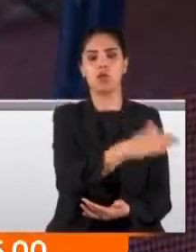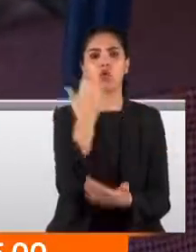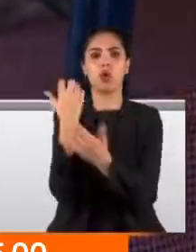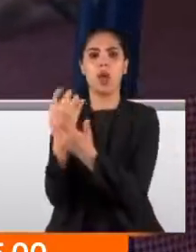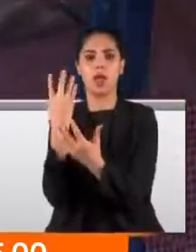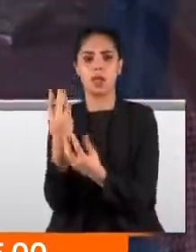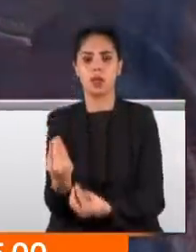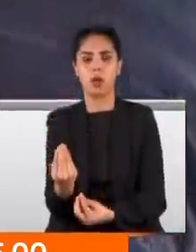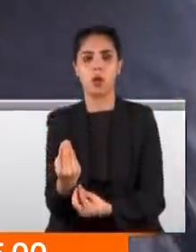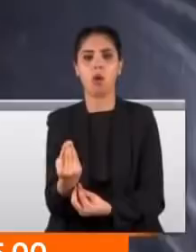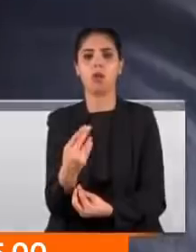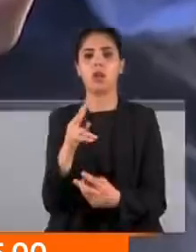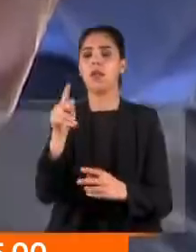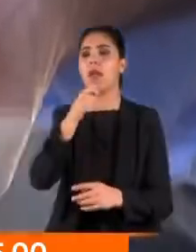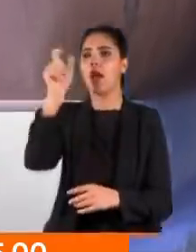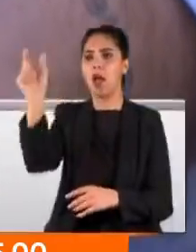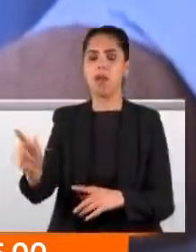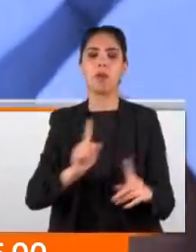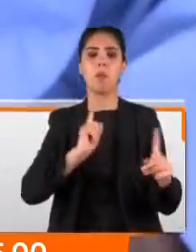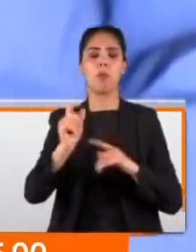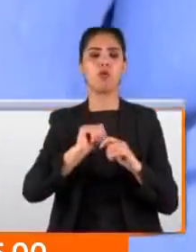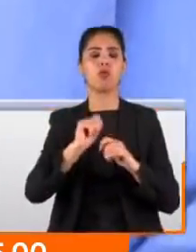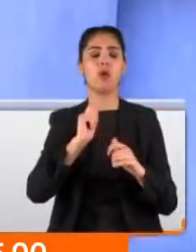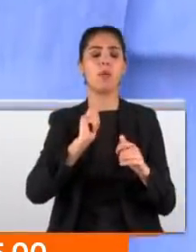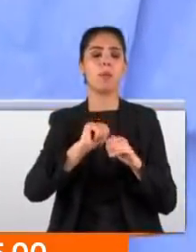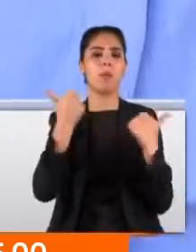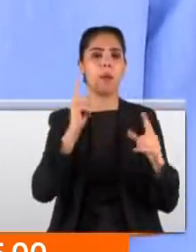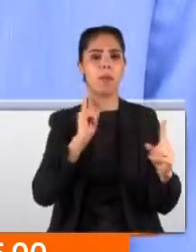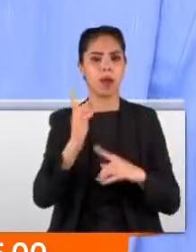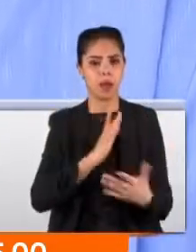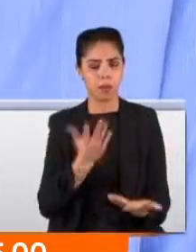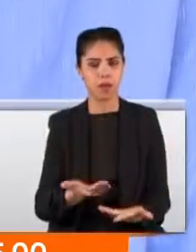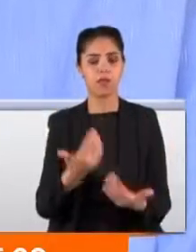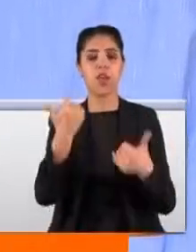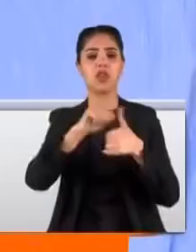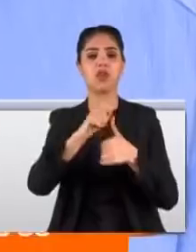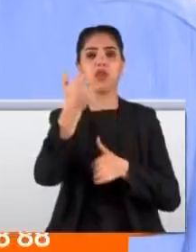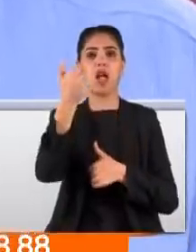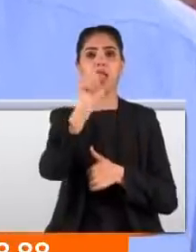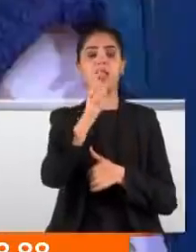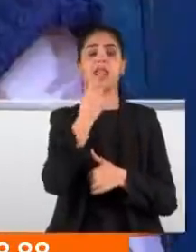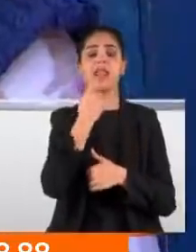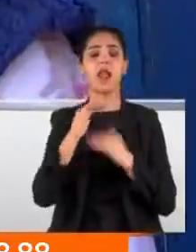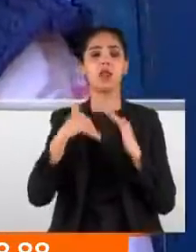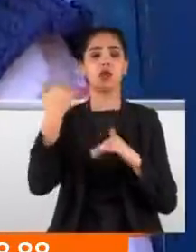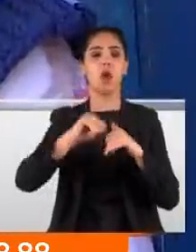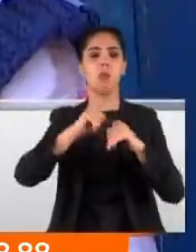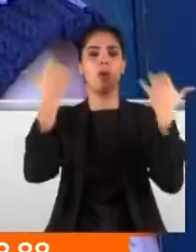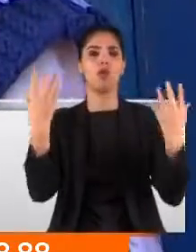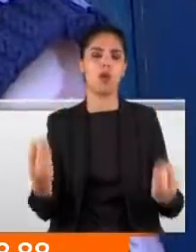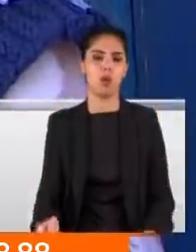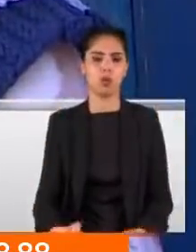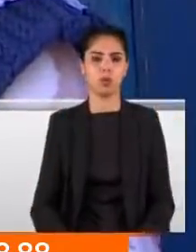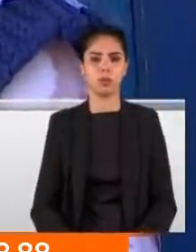bulan Aslan, diğer yandan da boşanma davasıyla karşı karşıya geldi. Çift 6 sene sonra boşanabildi. Tam boşandı